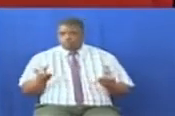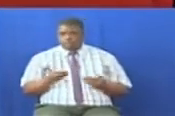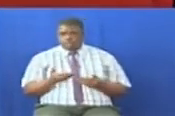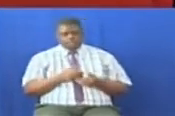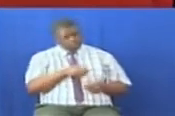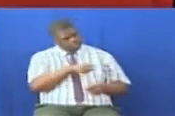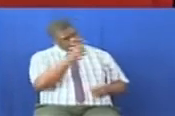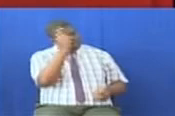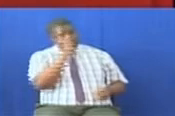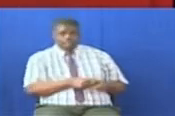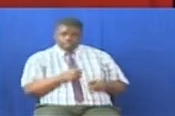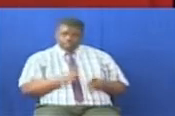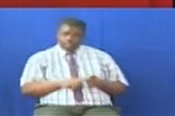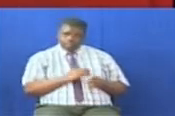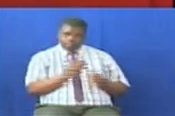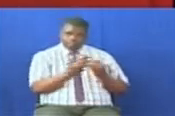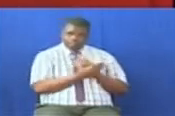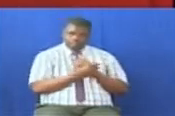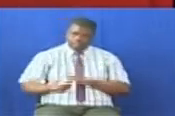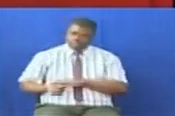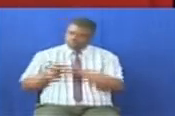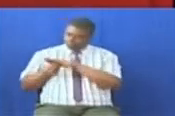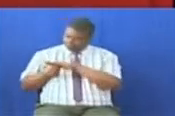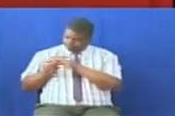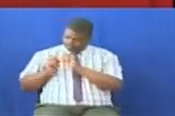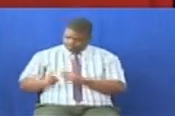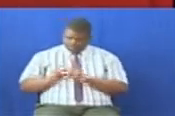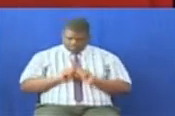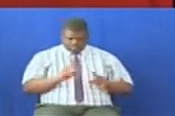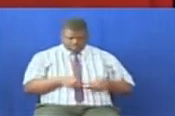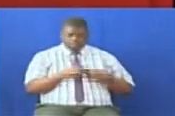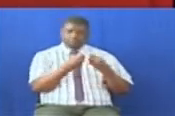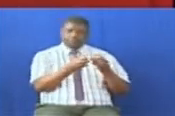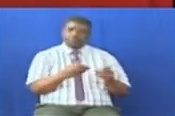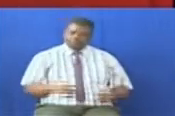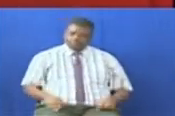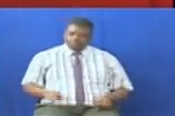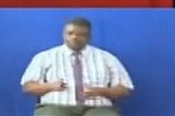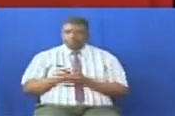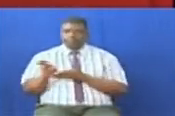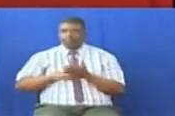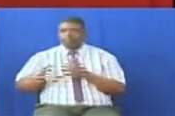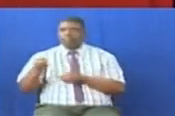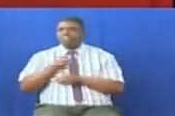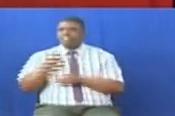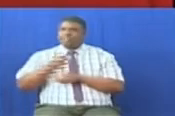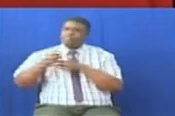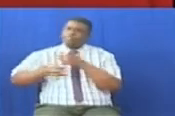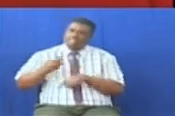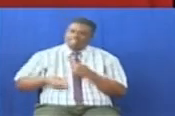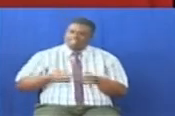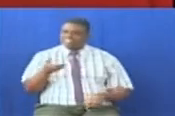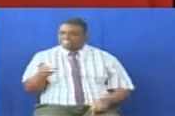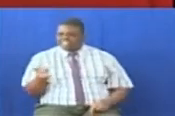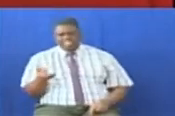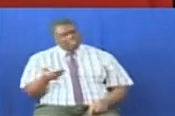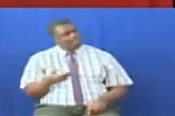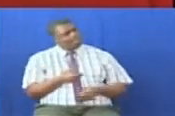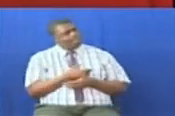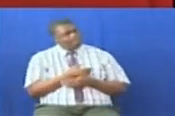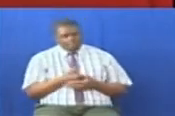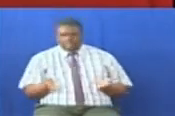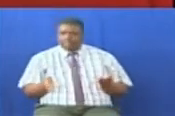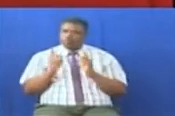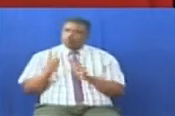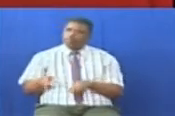riski inaweza kuwa covered na hizo dhamana mbalimbali zinazotolewa. Lakini halmashauri zinafanya miradi, wakandarasi wanafanya miradi bila kuwepo